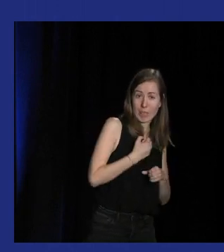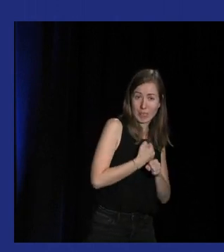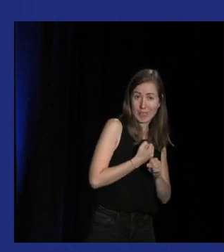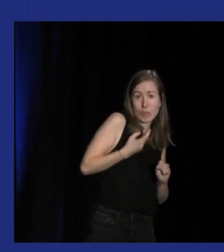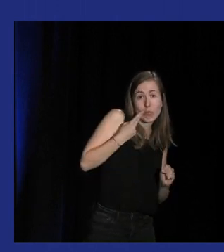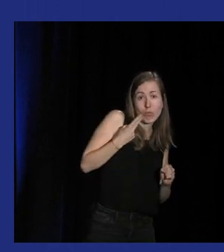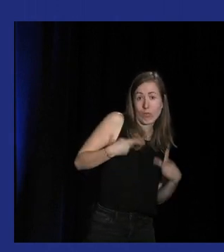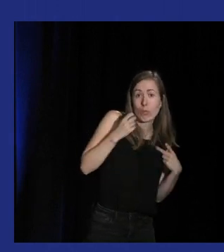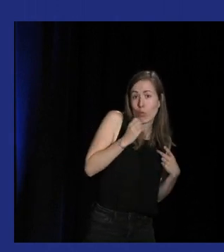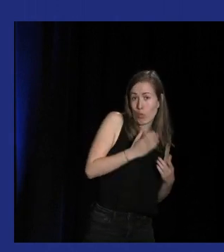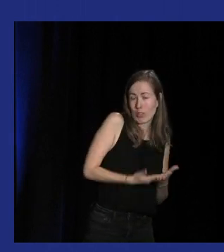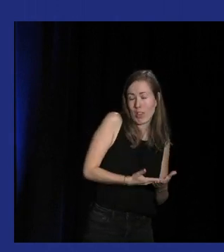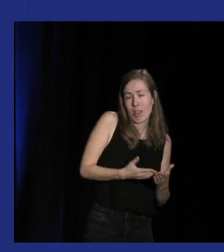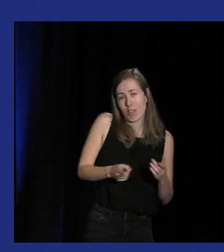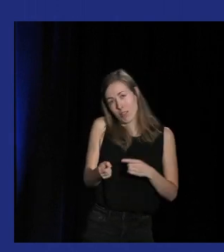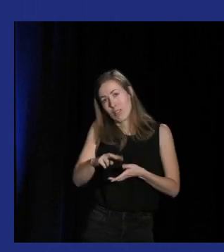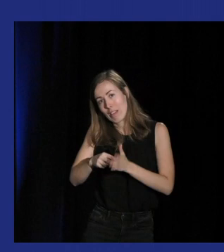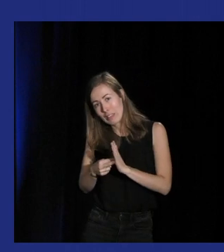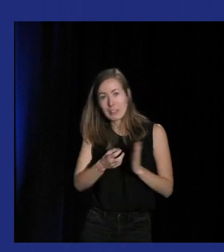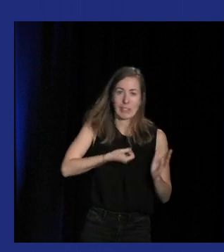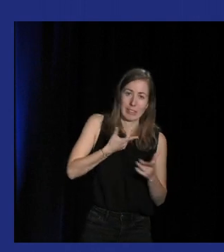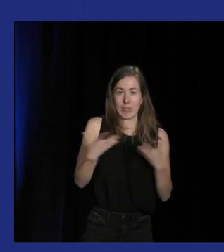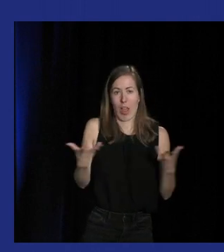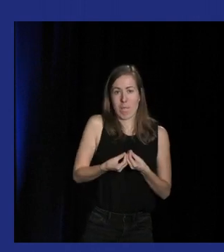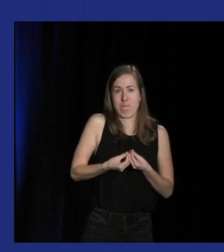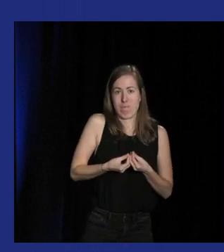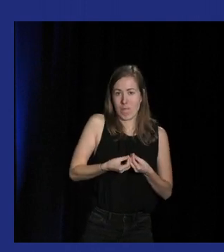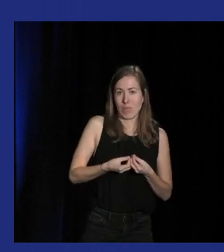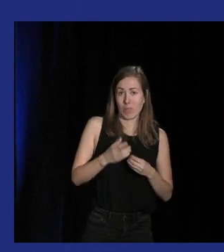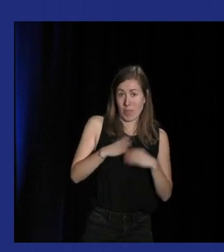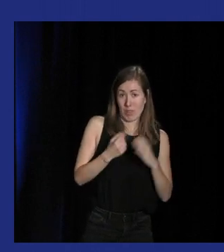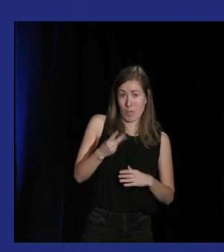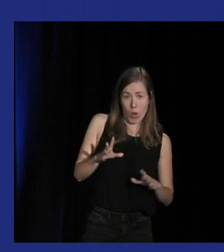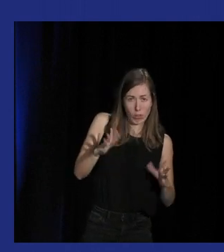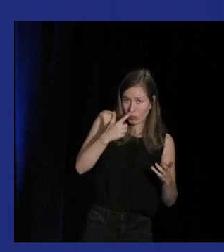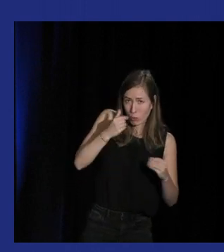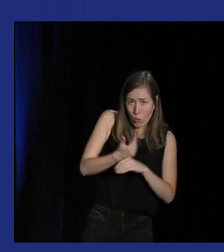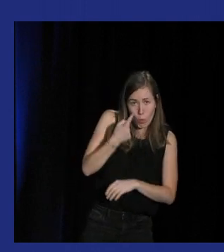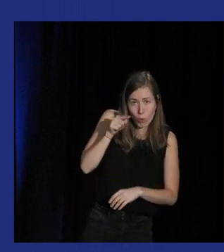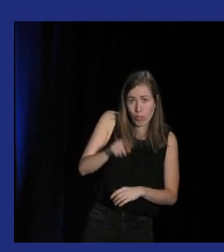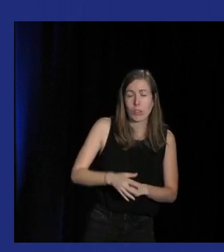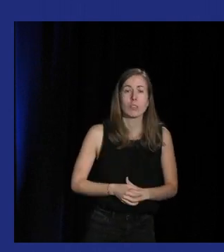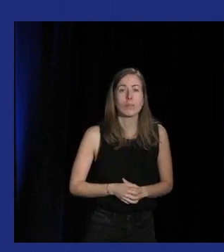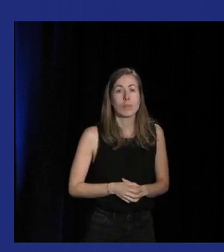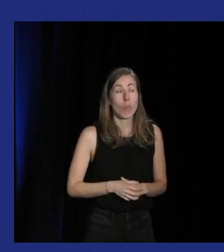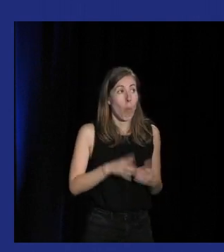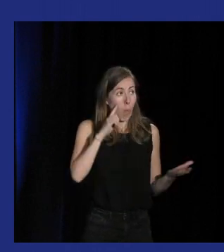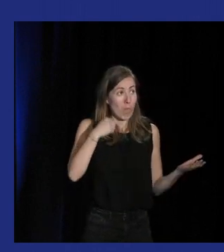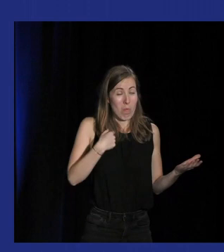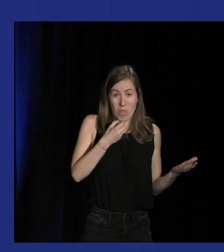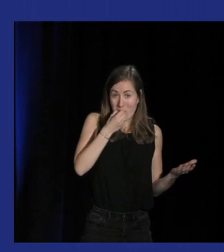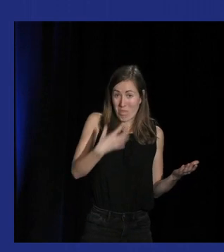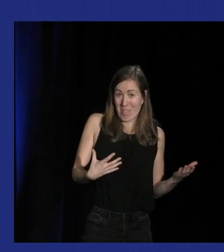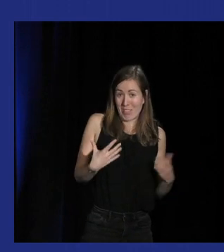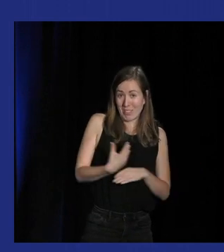cette dualité pour toi comment elle se comment elle se passe comment tu la vis pendant le développement d'un jeu parce